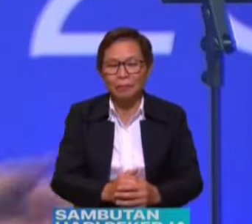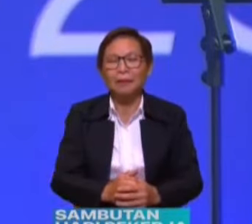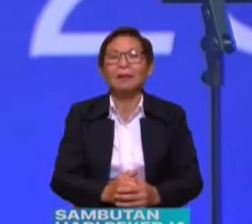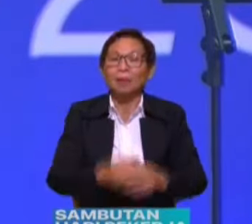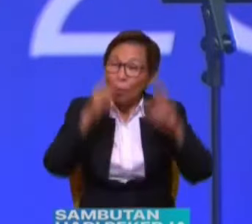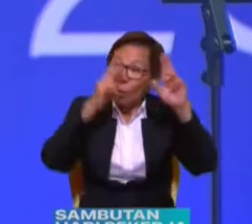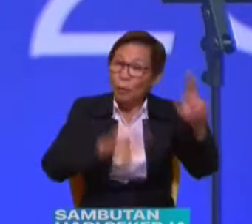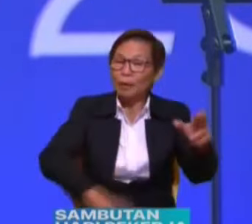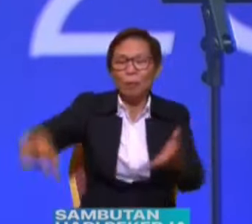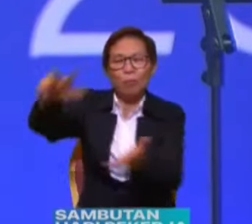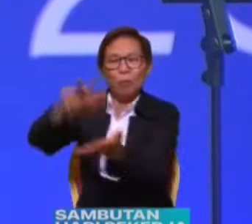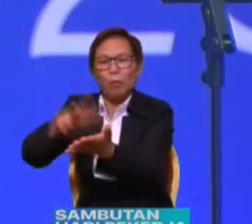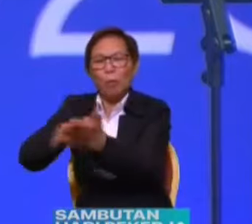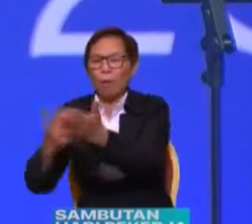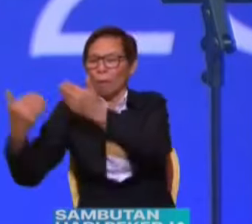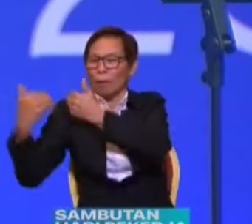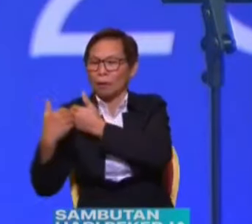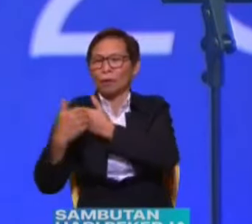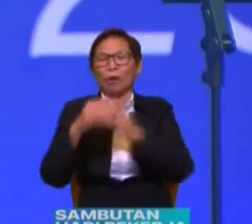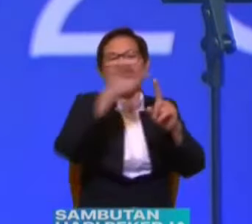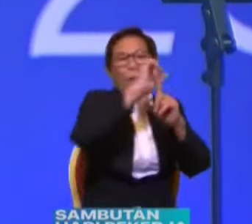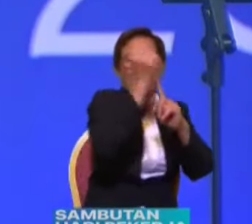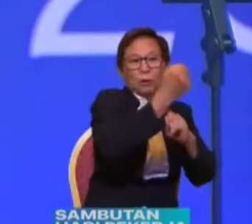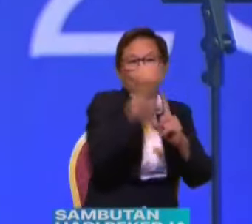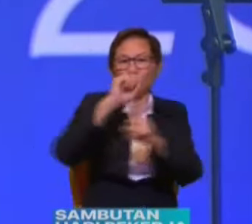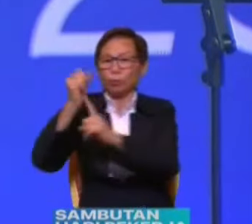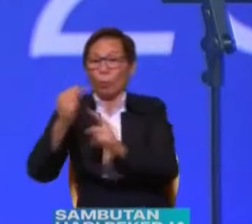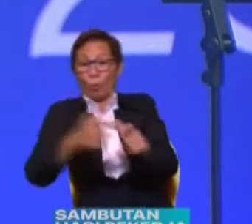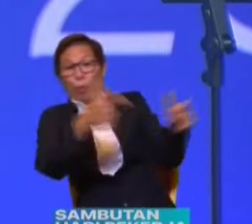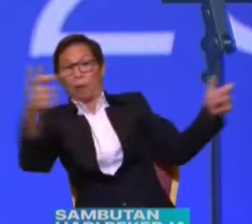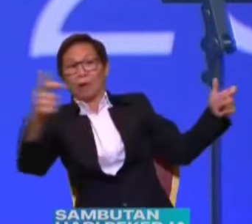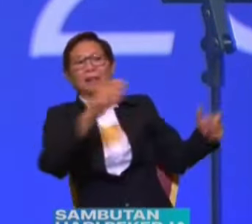mengiktiraf peranan dua-dua kesatuan gergasi negara kita ini,